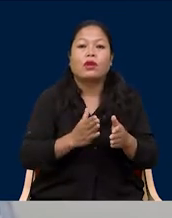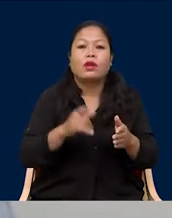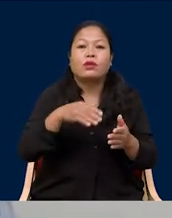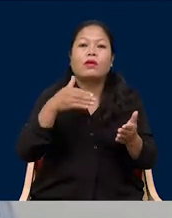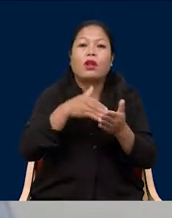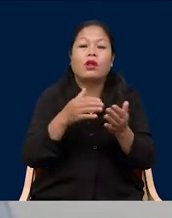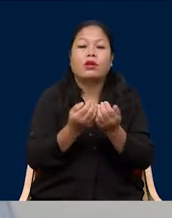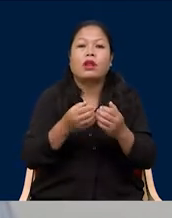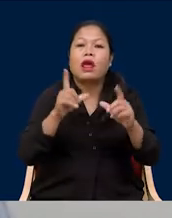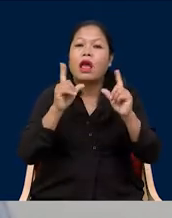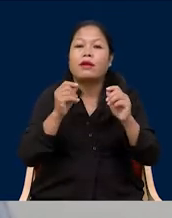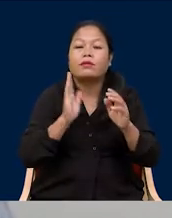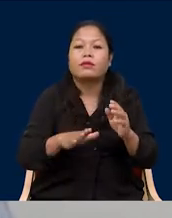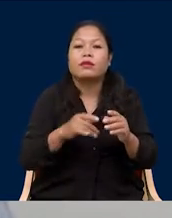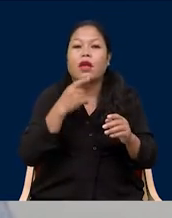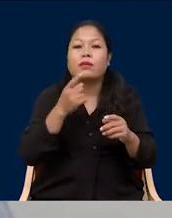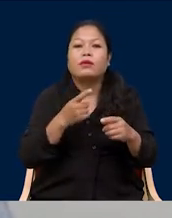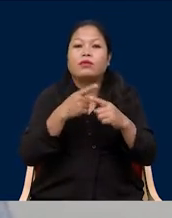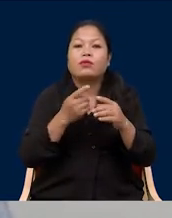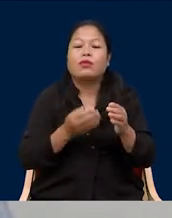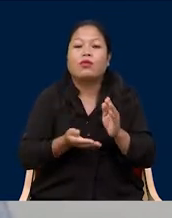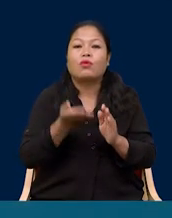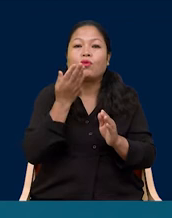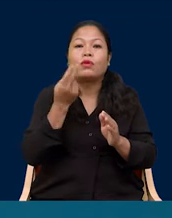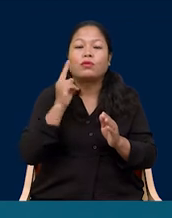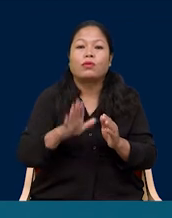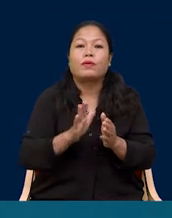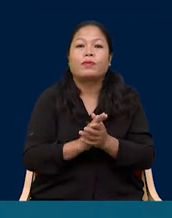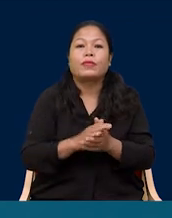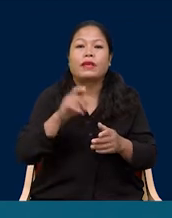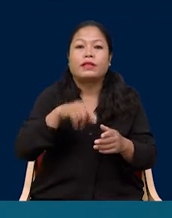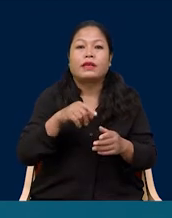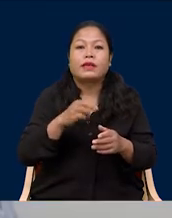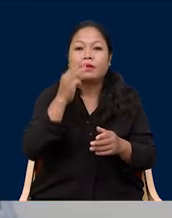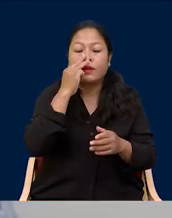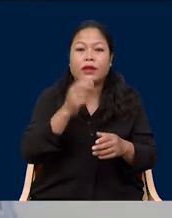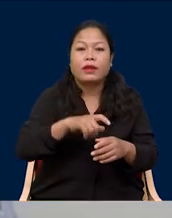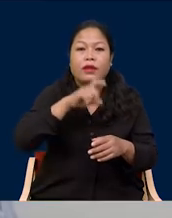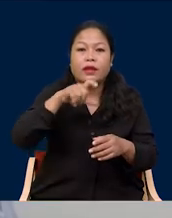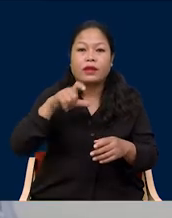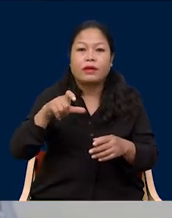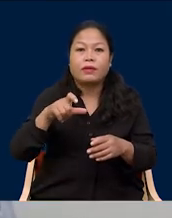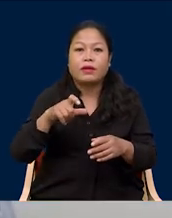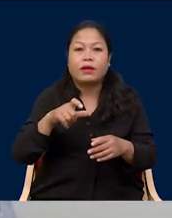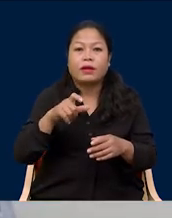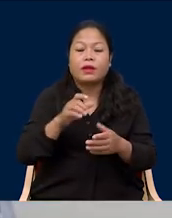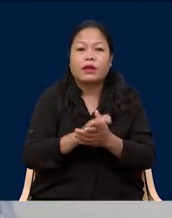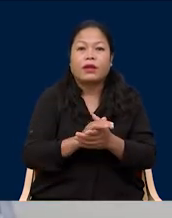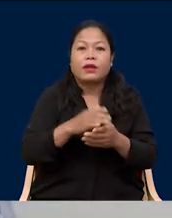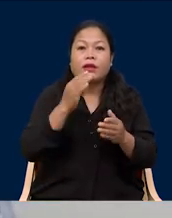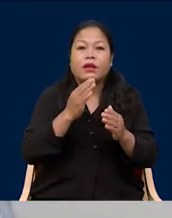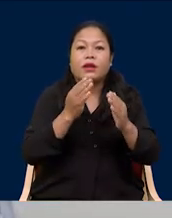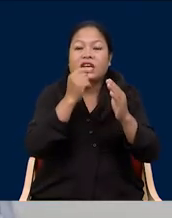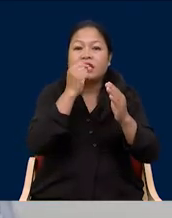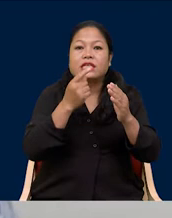प्रयास यसमा पनि लगानी गर्न आवश्यक छ भन्ने कुरा चाहिँ हामी जोडदारका साथ उठाउँछौँ। अझ त्यसमाथि नेपाल एउटा